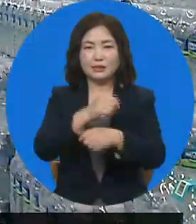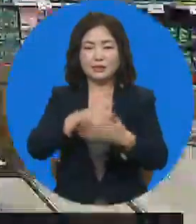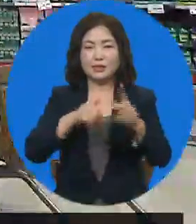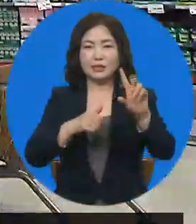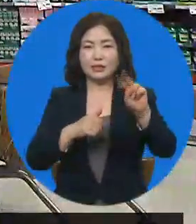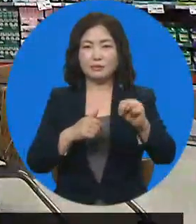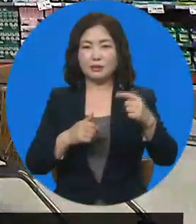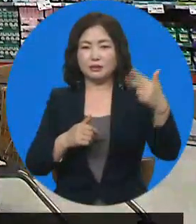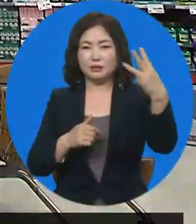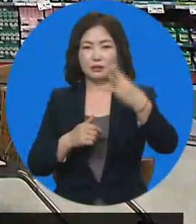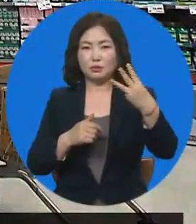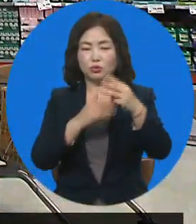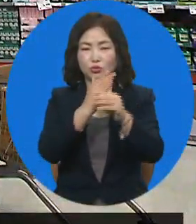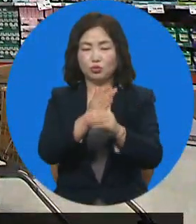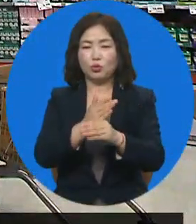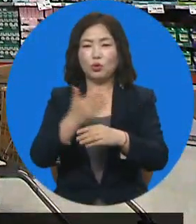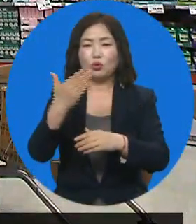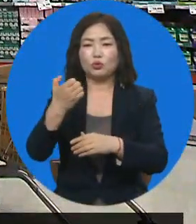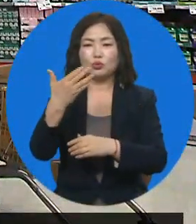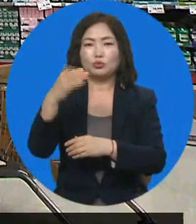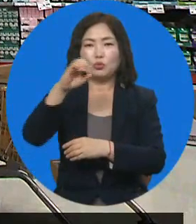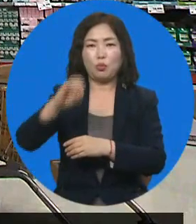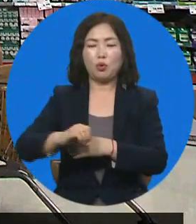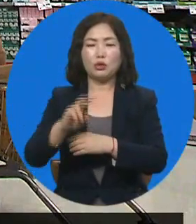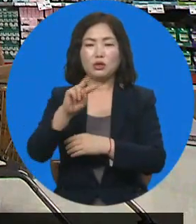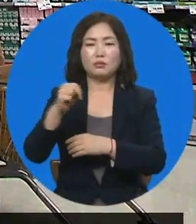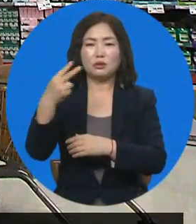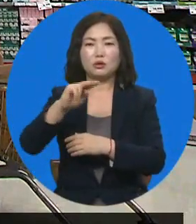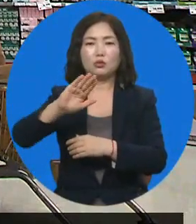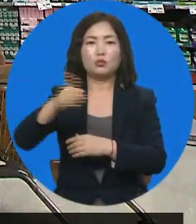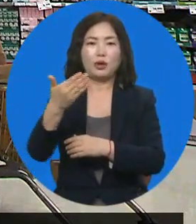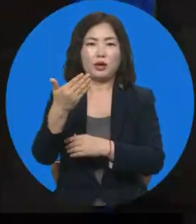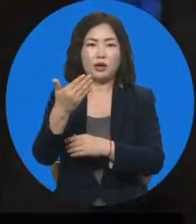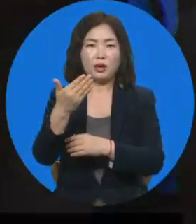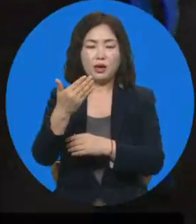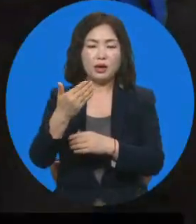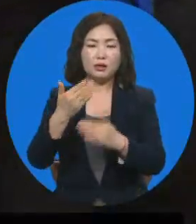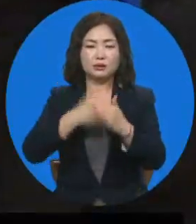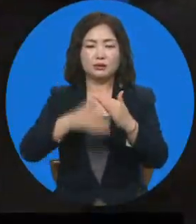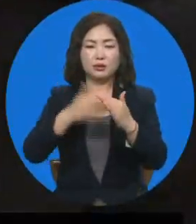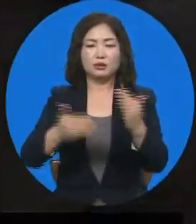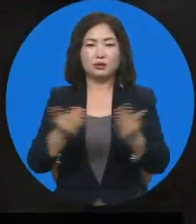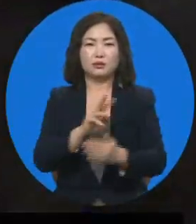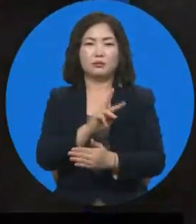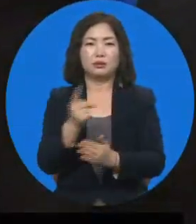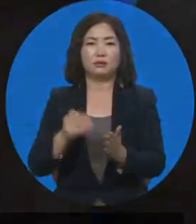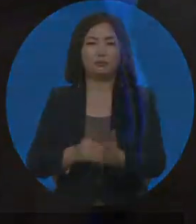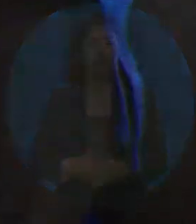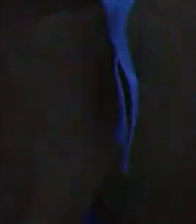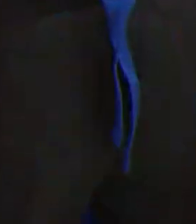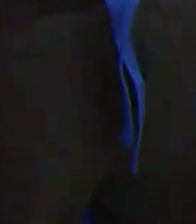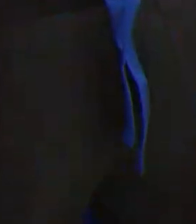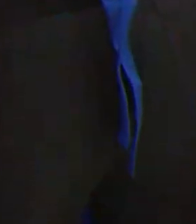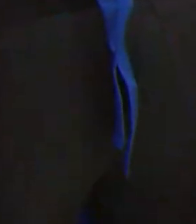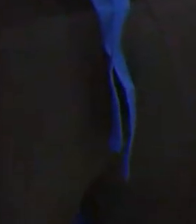2만 3천여 명 가운데 99% 인 22,900 여명이 정규직이 됐습니다